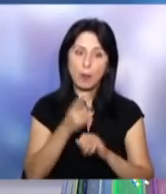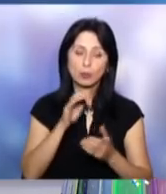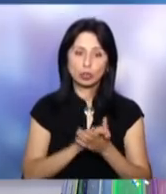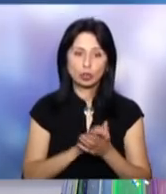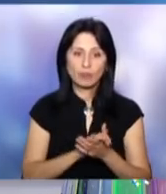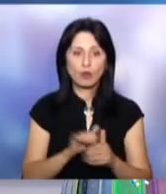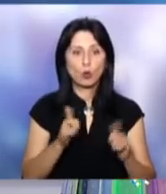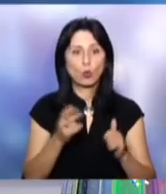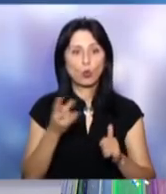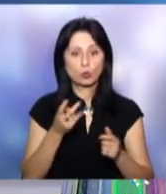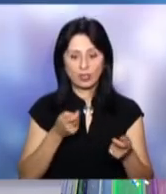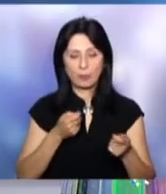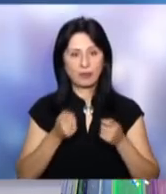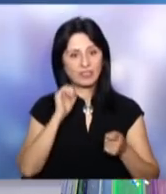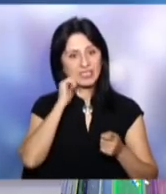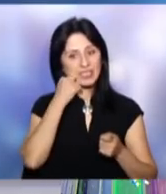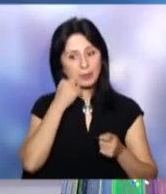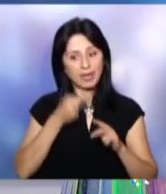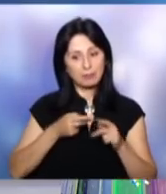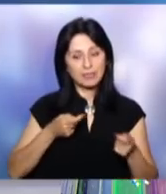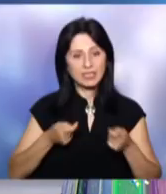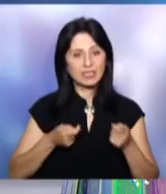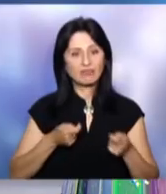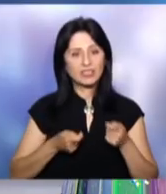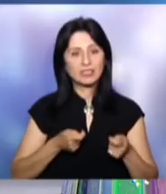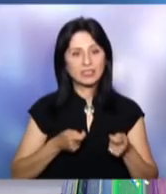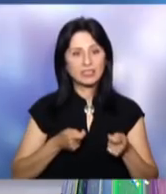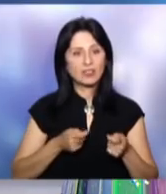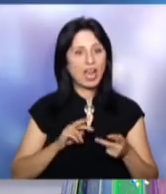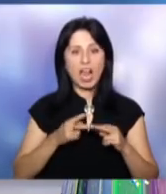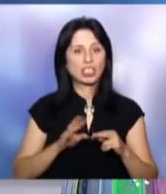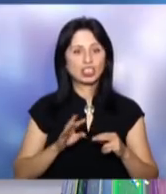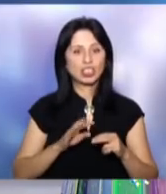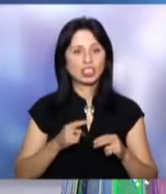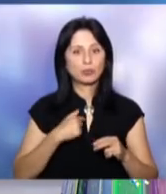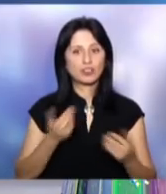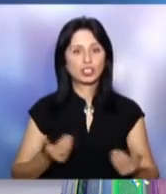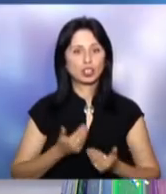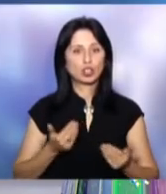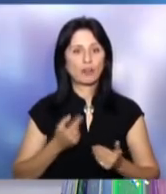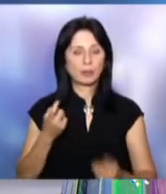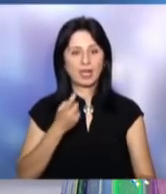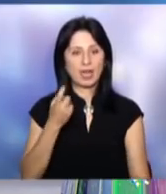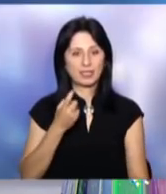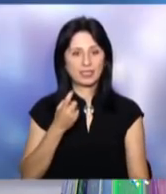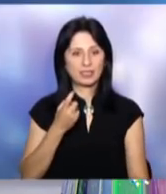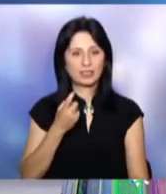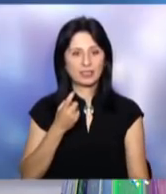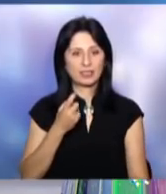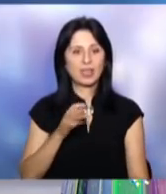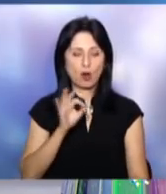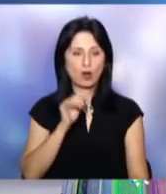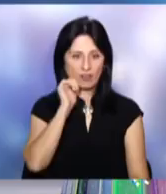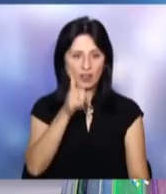ამოცნობა? და როგორ უნდა მართოთ სიბერე იმისათვის, რომ მან არ შეცვალოს მკვეთრად ჩვენი ცხოვრების ხარისხი? მოკლედ